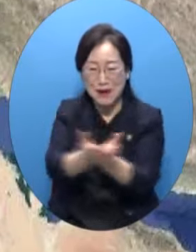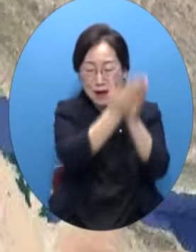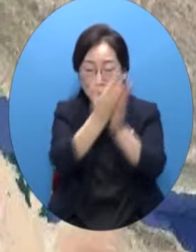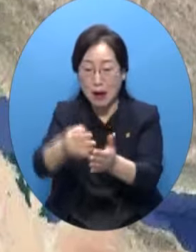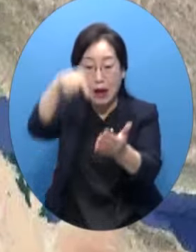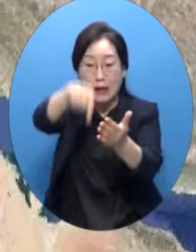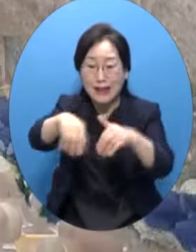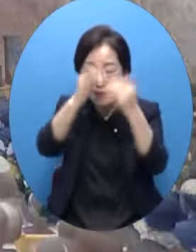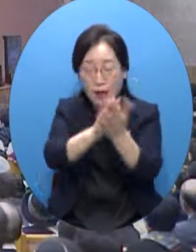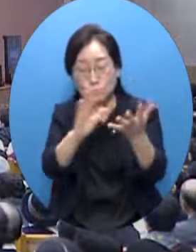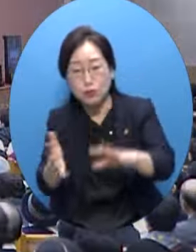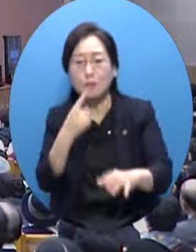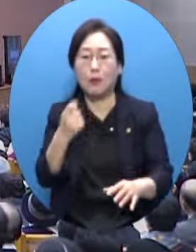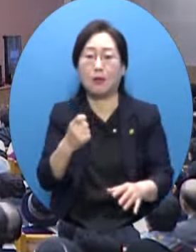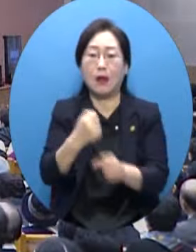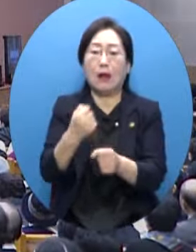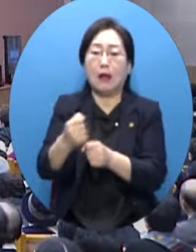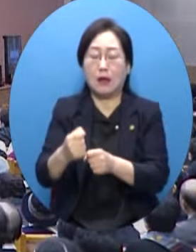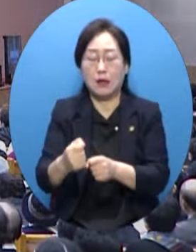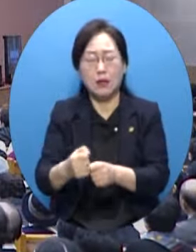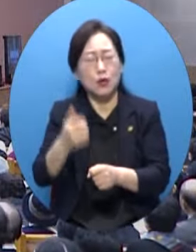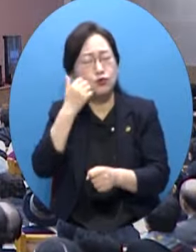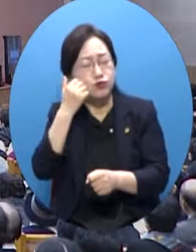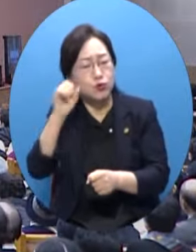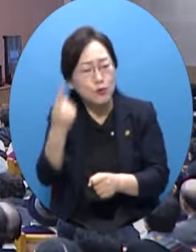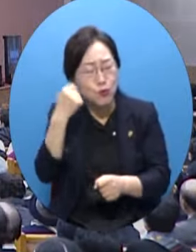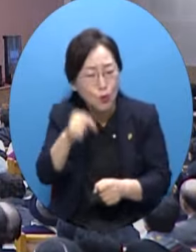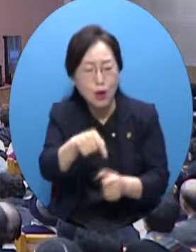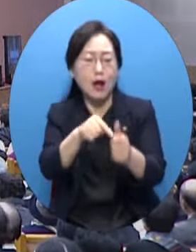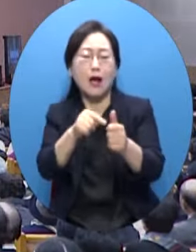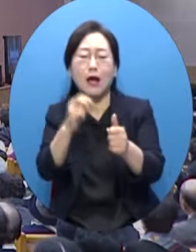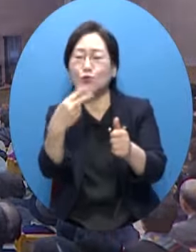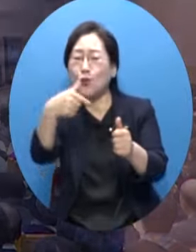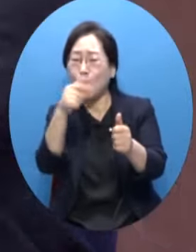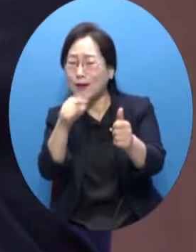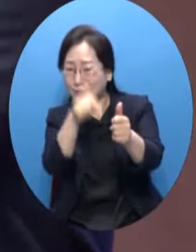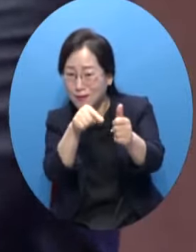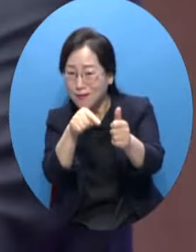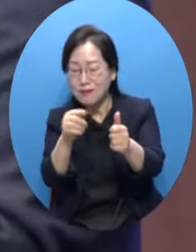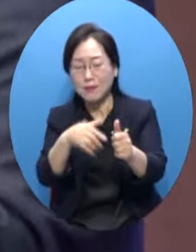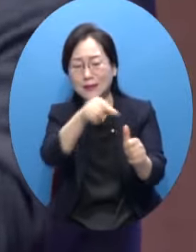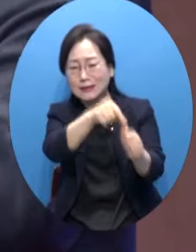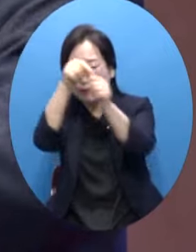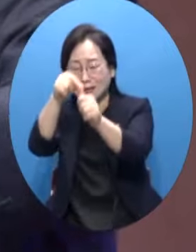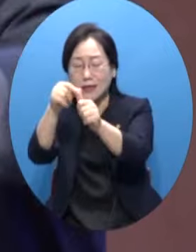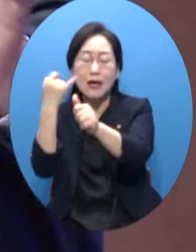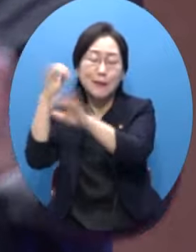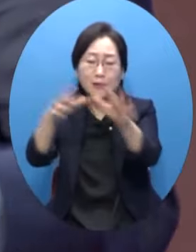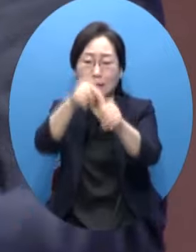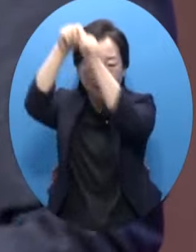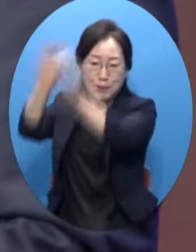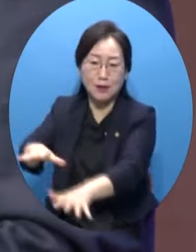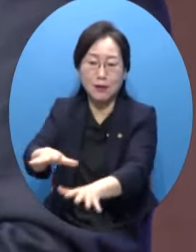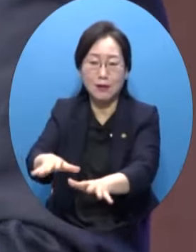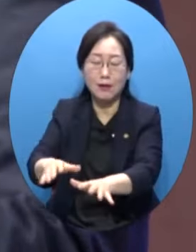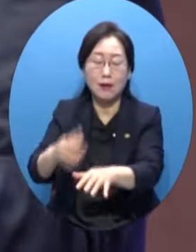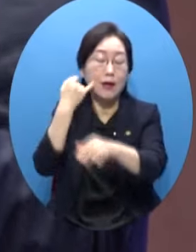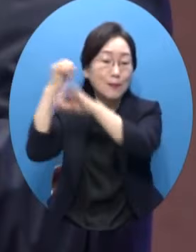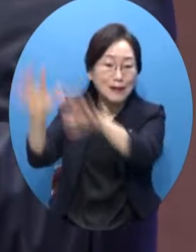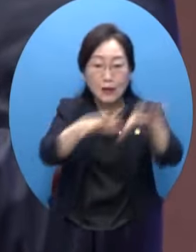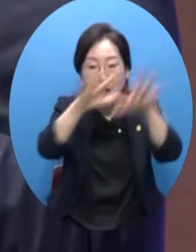되었습니다. 이 풍랑이 요나 때문에 일어난 것을 알게 되고 요나를 바다에 던짐에 풍랑이 잠잠해졌습니다. 그때